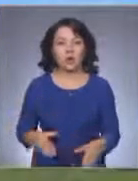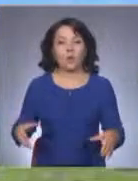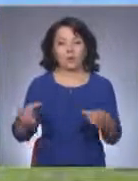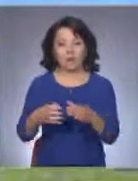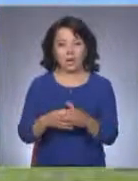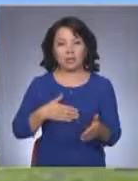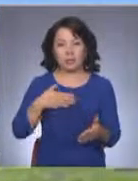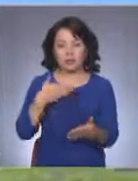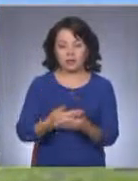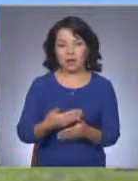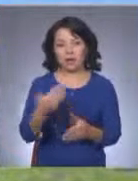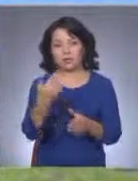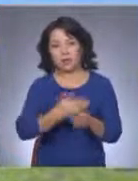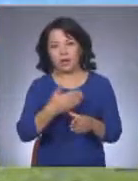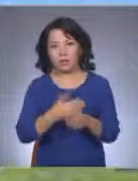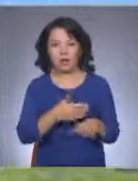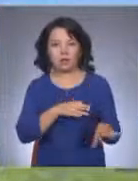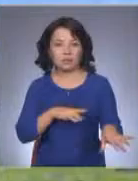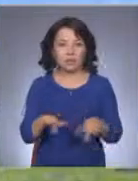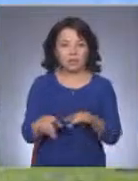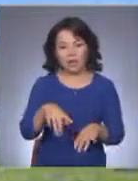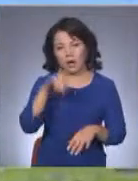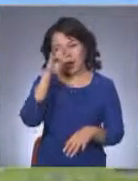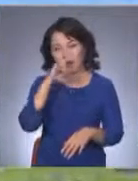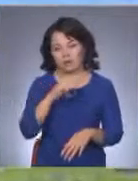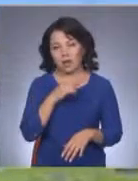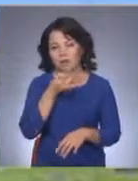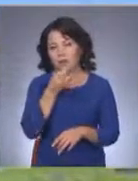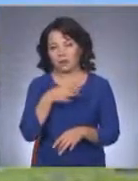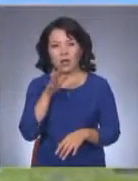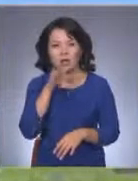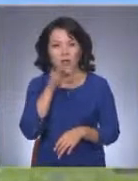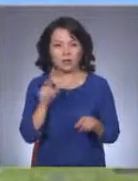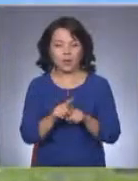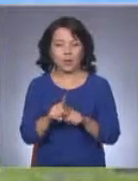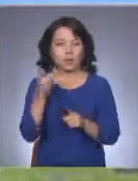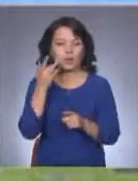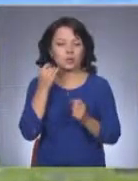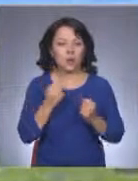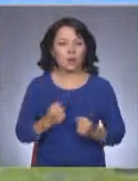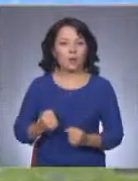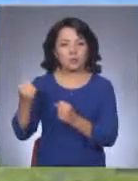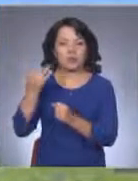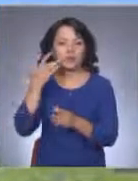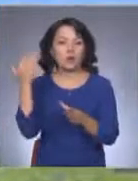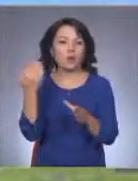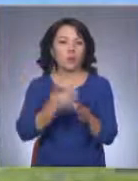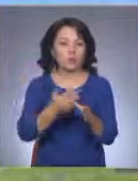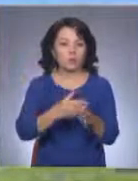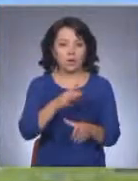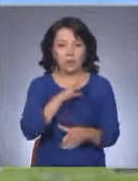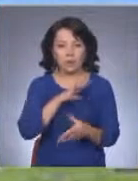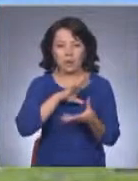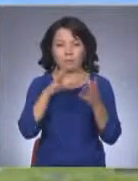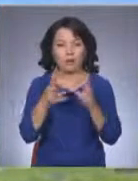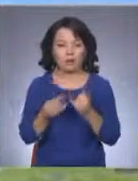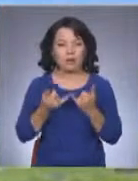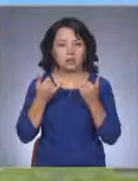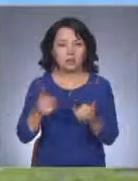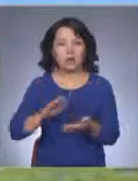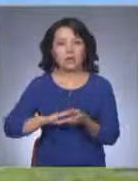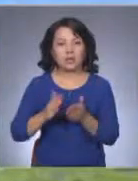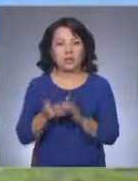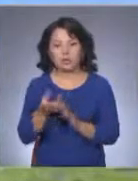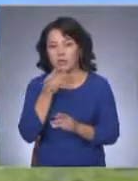үлкен шаралар жасады. Қазақстан әр уақытта да қолдап отырды, көмектесіп отырды барлық жағынан.